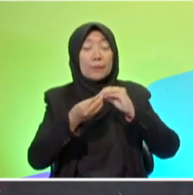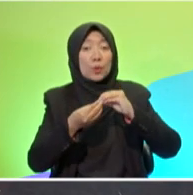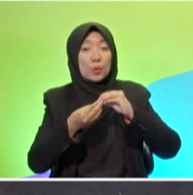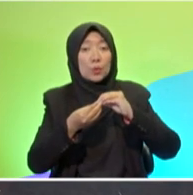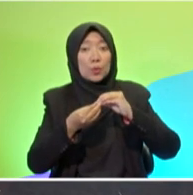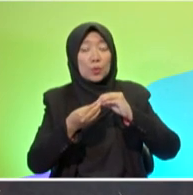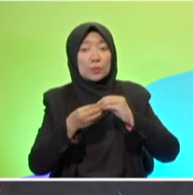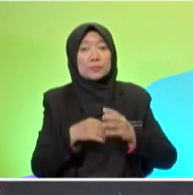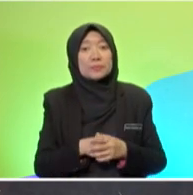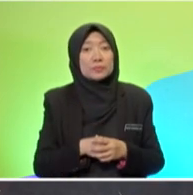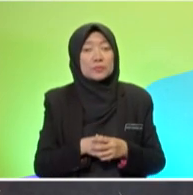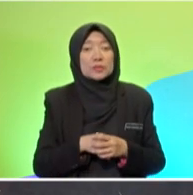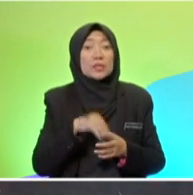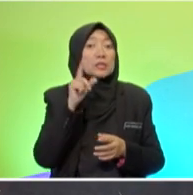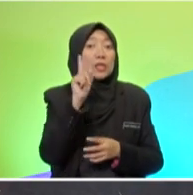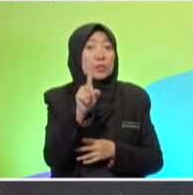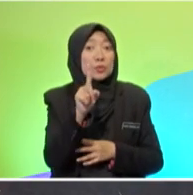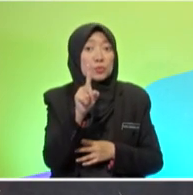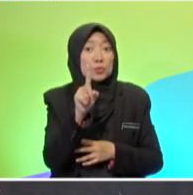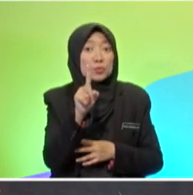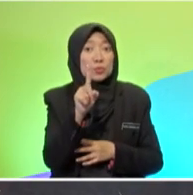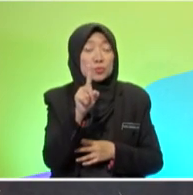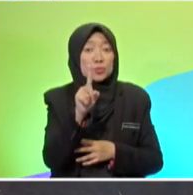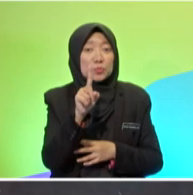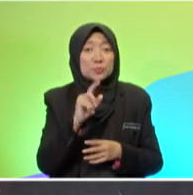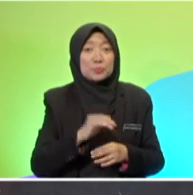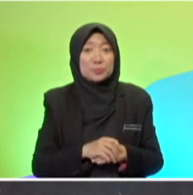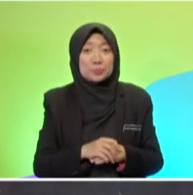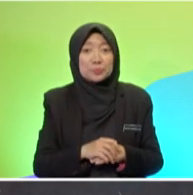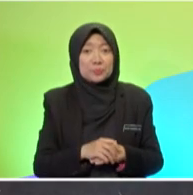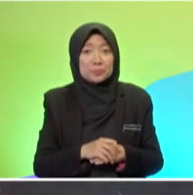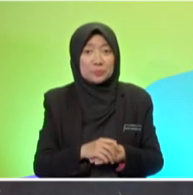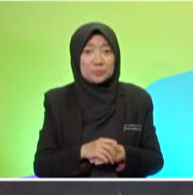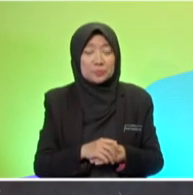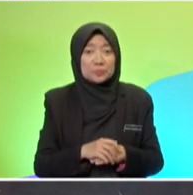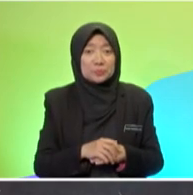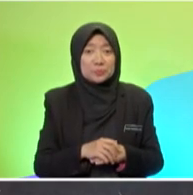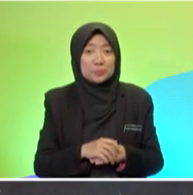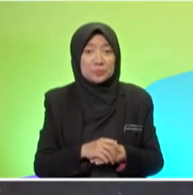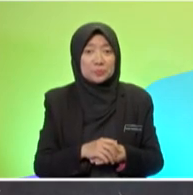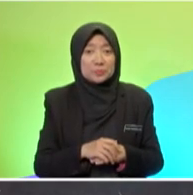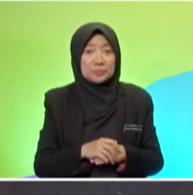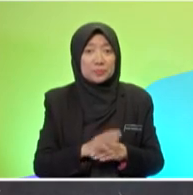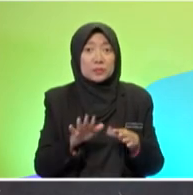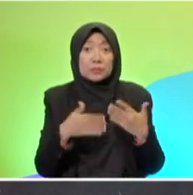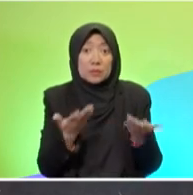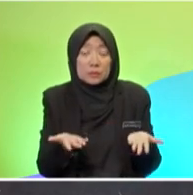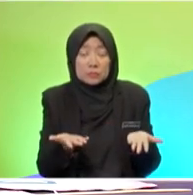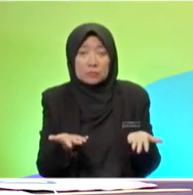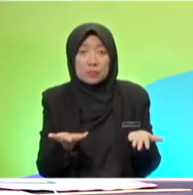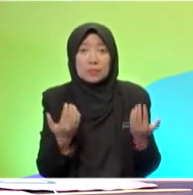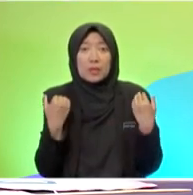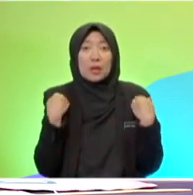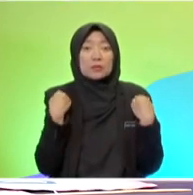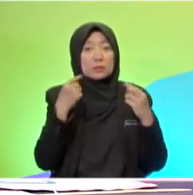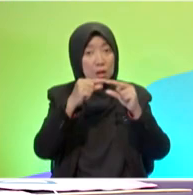yang nombor 1. Nombor 1. Nombor 1. Okey, nombor 1 dia. Mana nombor 1? Mesti ada garis